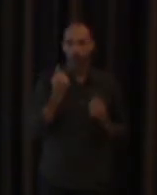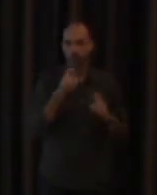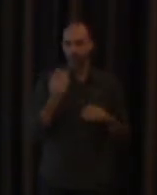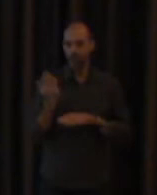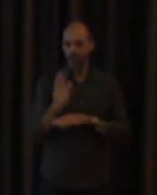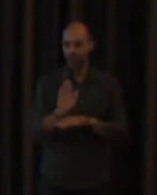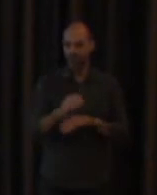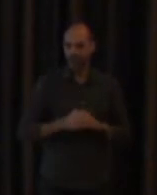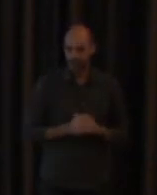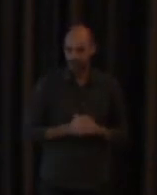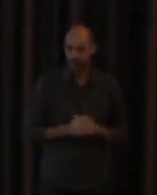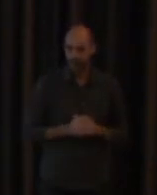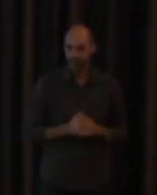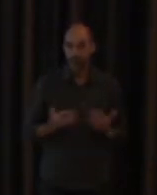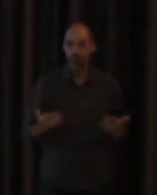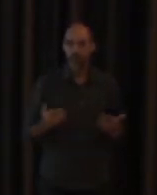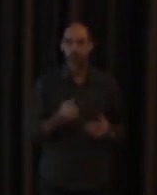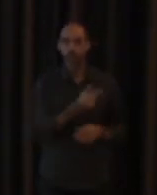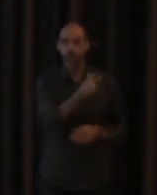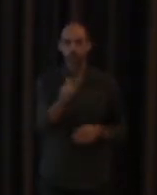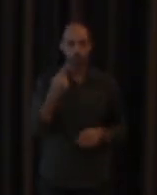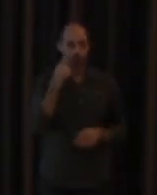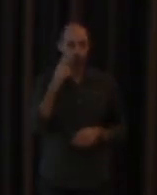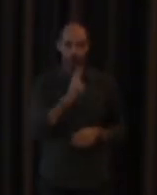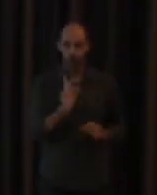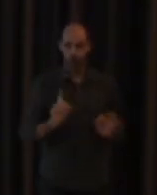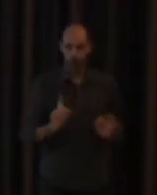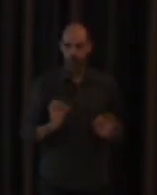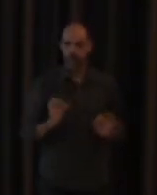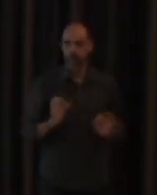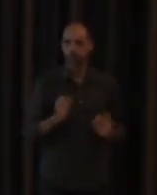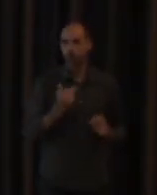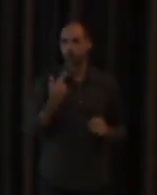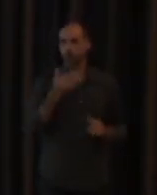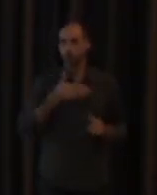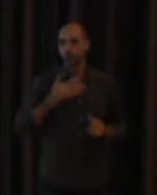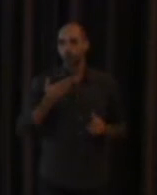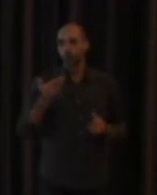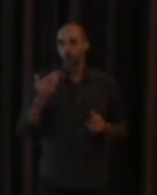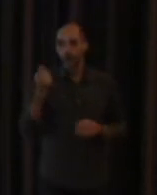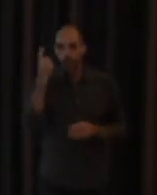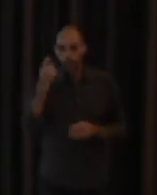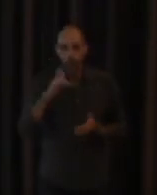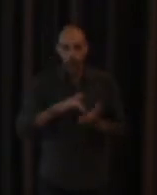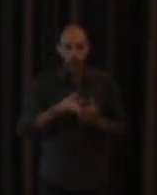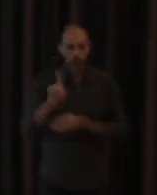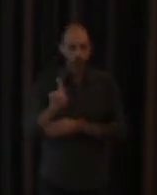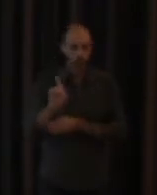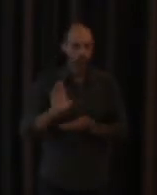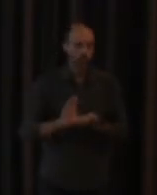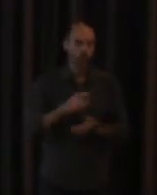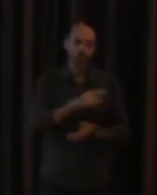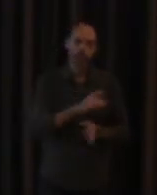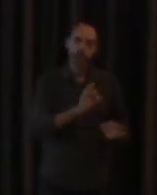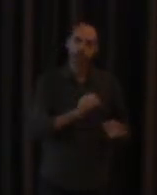presentació, però per aquells que no la coneixeu, i penso sobretot en alguns dels estudiants de primer curs, us diré que la Gemma Rigau